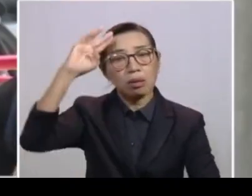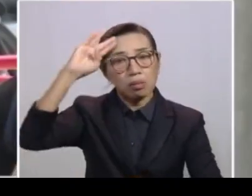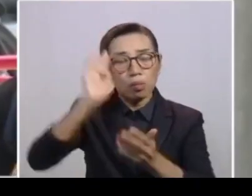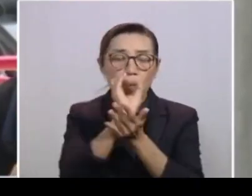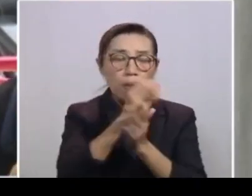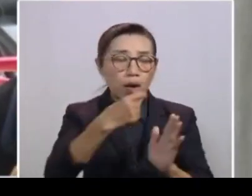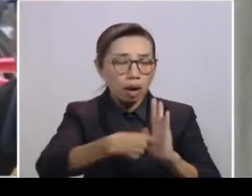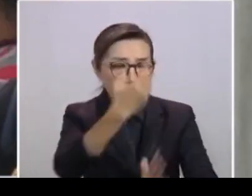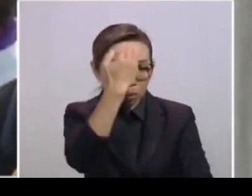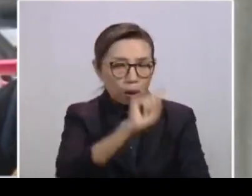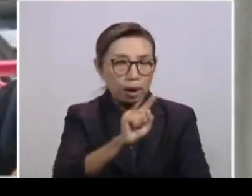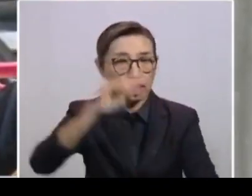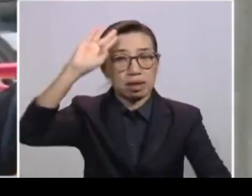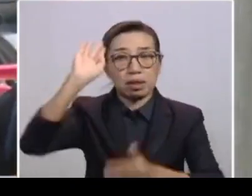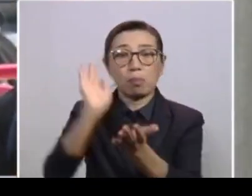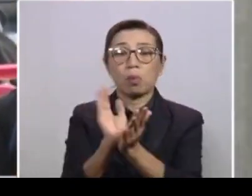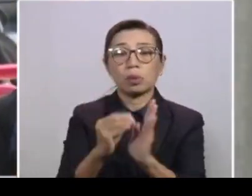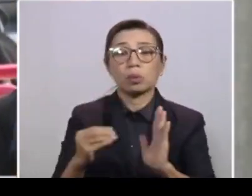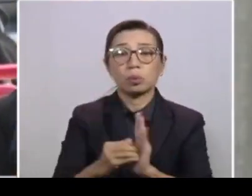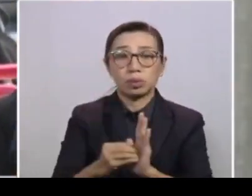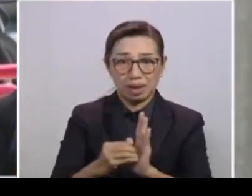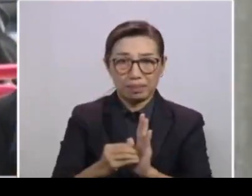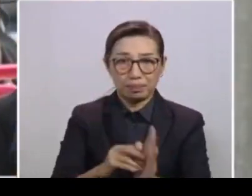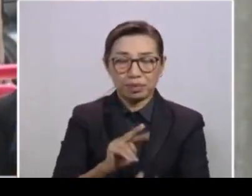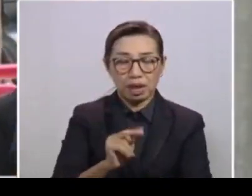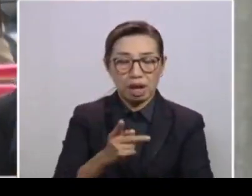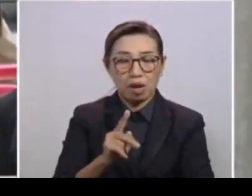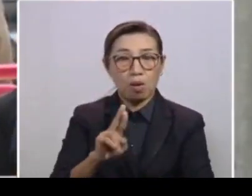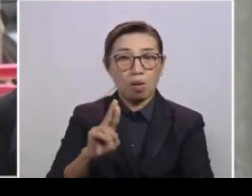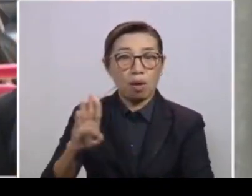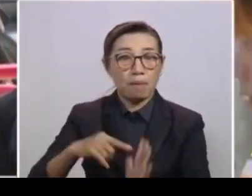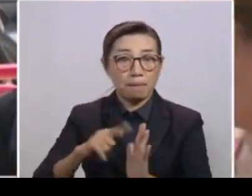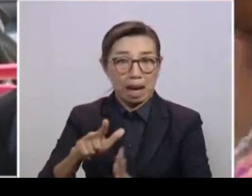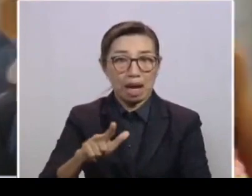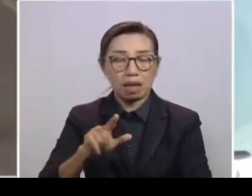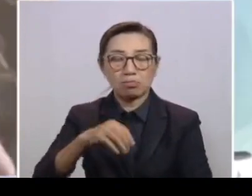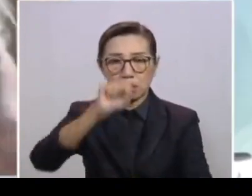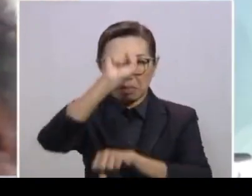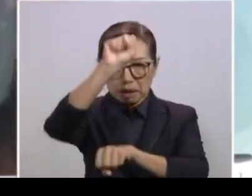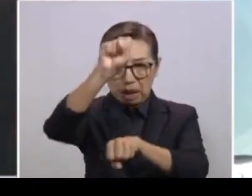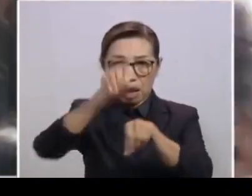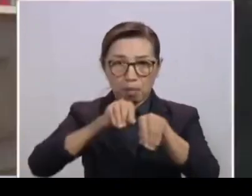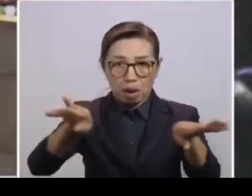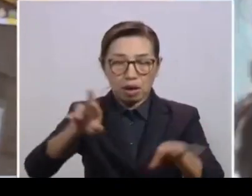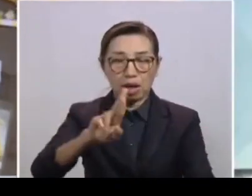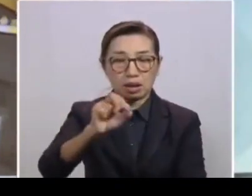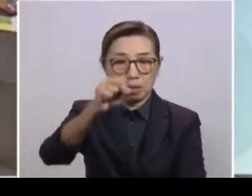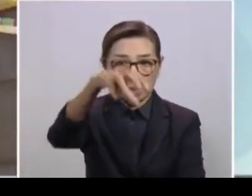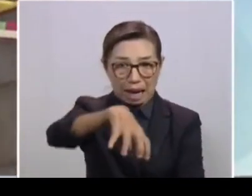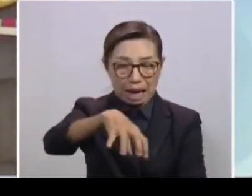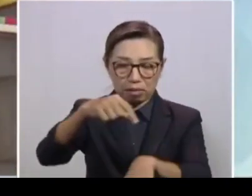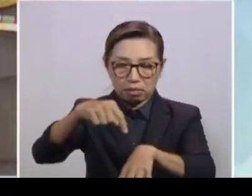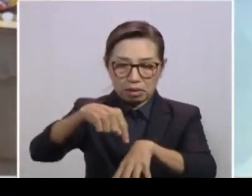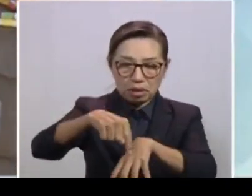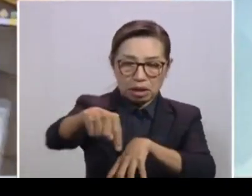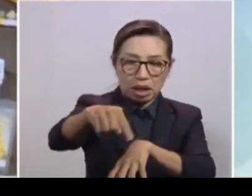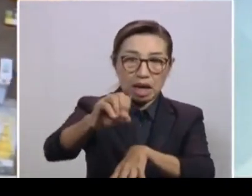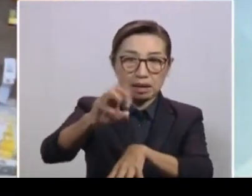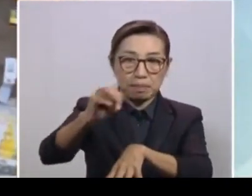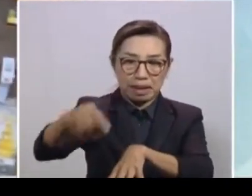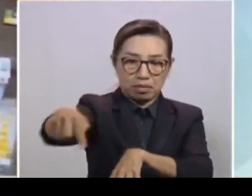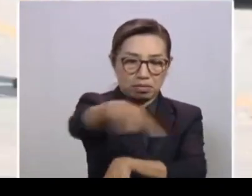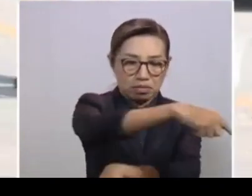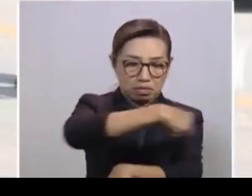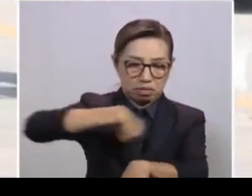บอกว่าทางกรมประชากรตำรวจนครบาลมีการประกาศห้ามชุมนุมสาธารณะในรัศมีไม่เกิน 50เมตรรอบ